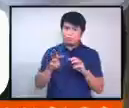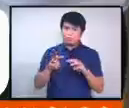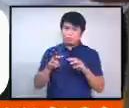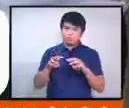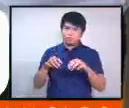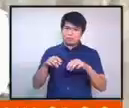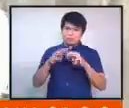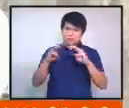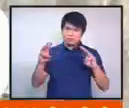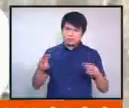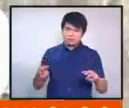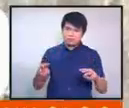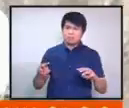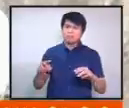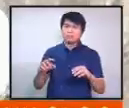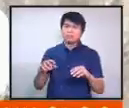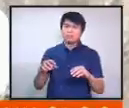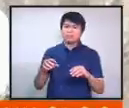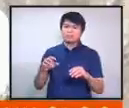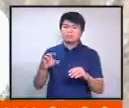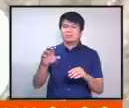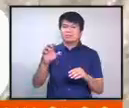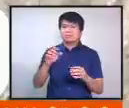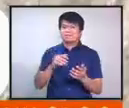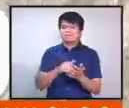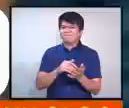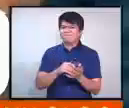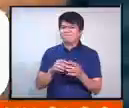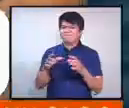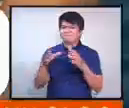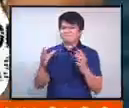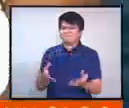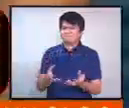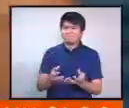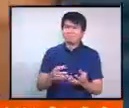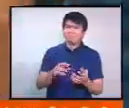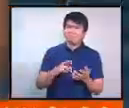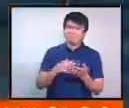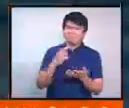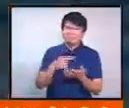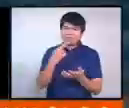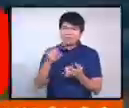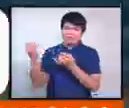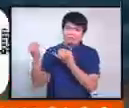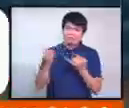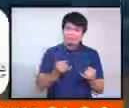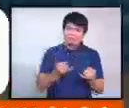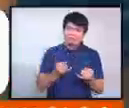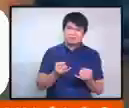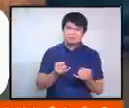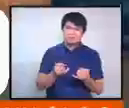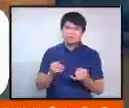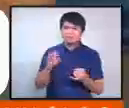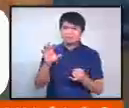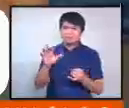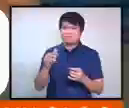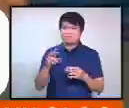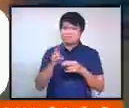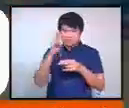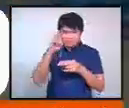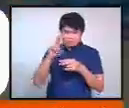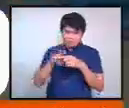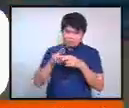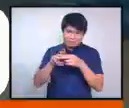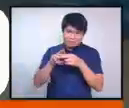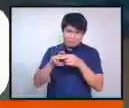libo-libong sako ng imported na bigas. Ang 2 kumpanyang nagrerenta ng 5 warehouse dito sa Giginto, Bulacan ay pawang